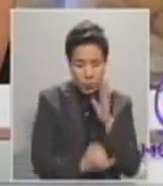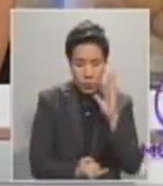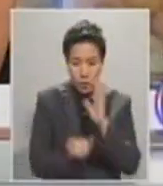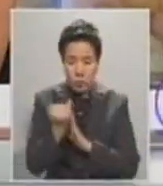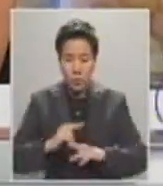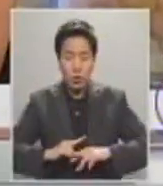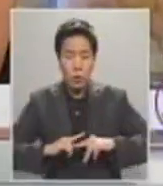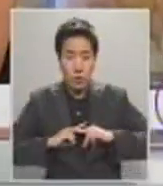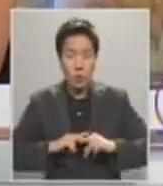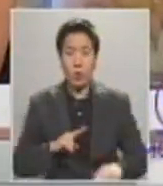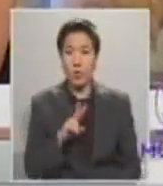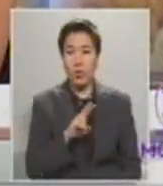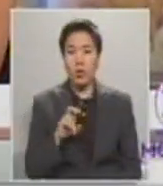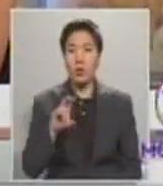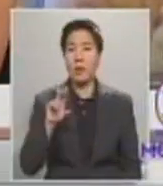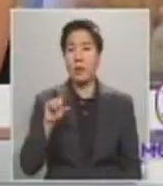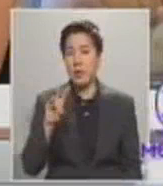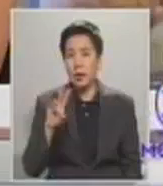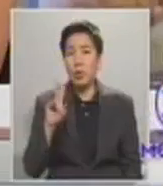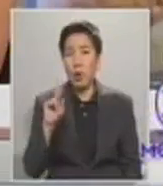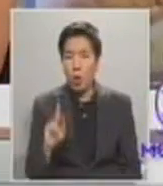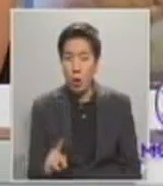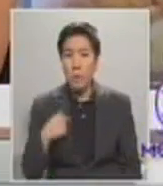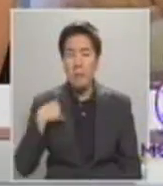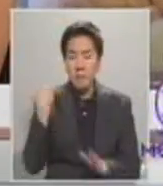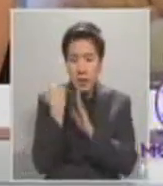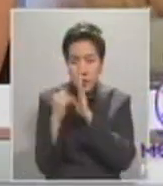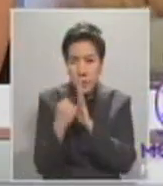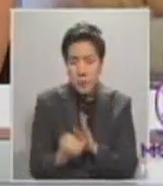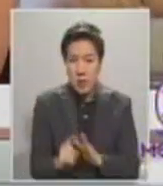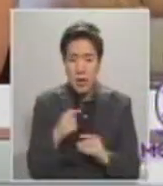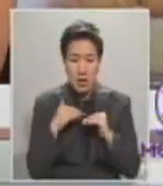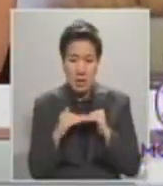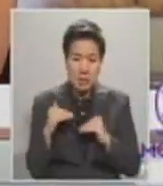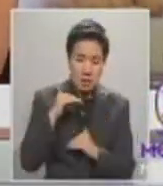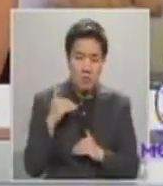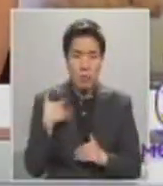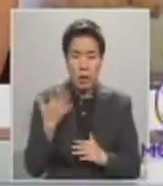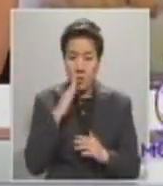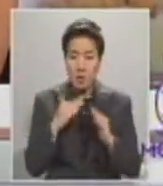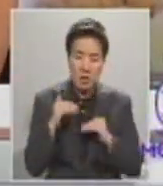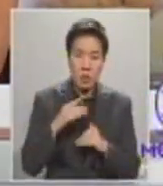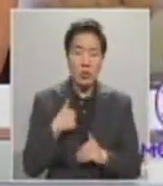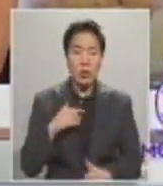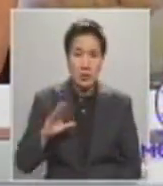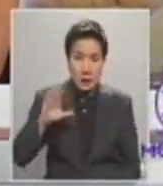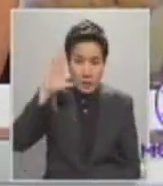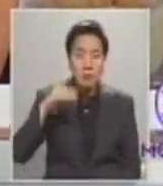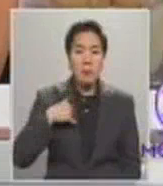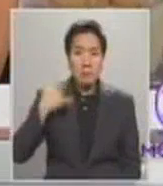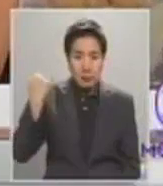ของตัวเอง227ข้อยังอยู่ครบไหม ผิดศีลข้อไหนบ้าง ผิดไหมละเมิดหรือเปล่าถ้าอันไหนละเมิดต้องแสดงตนต่อหน้า